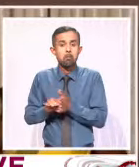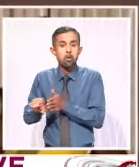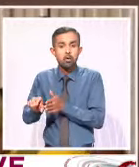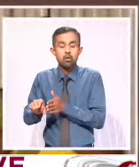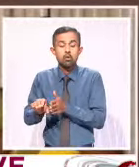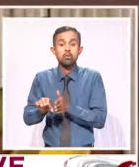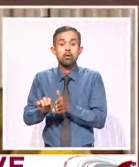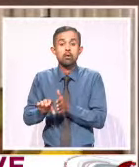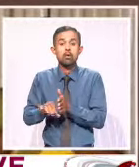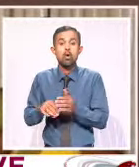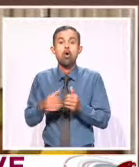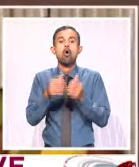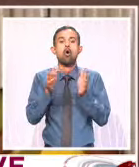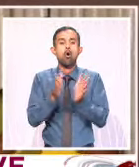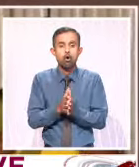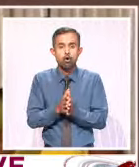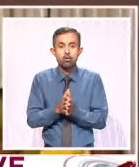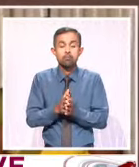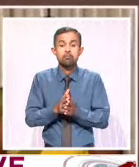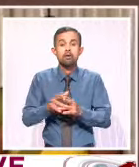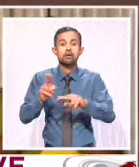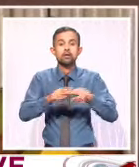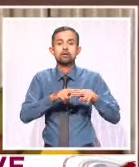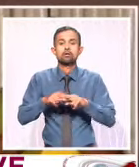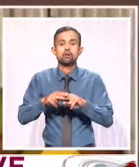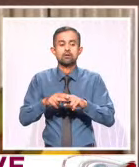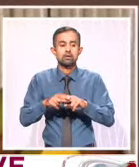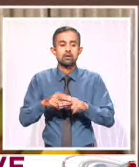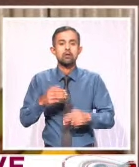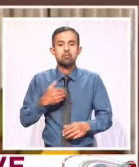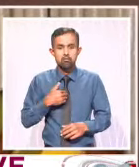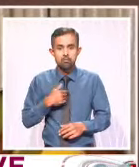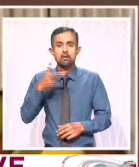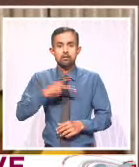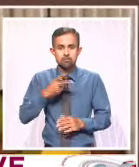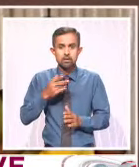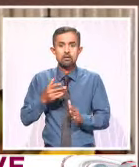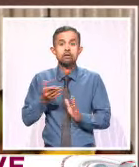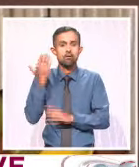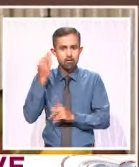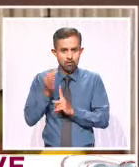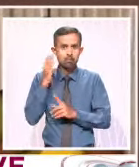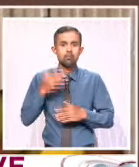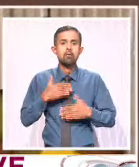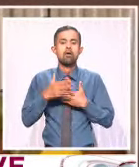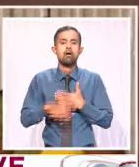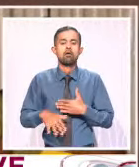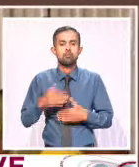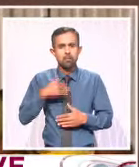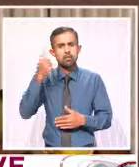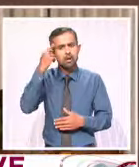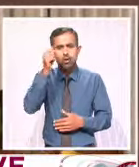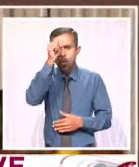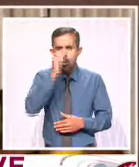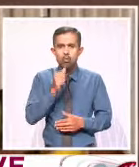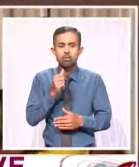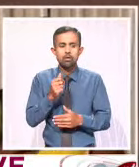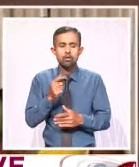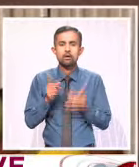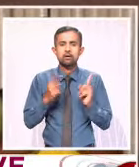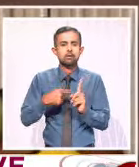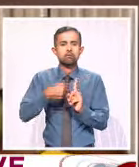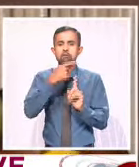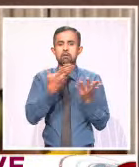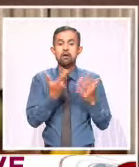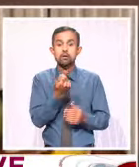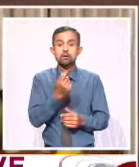බුකීකාරයෝ සූදුකාරයෝ ඔක්කොම උන්ගේ ඉන්ටර්වියු මේ මමත් ඕකේ උපසභාපතිවරයෙක් හැටියට අවුරුදු ගාණක් හිටියේ. මම දන්න ඕක වෙන හොරකම් ගැන. ක්‍රීඩාව දිනු